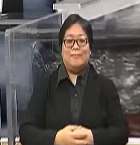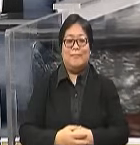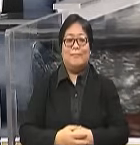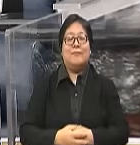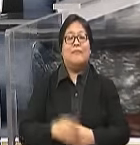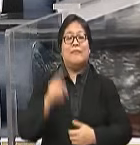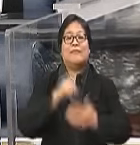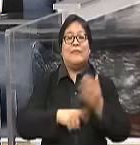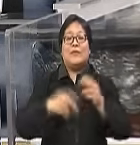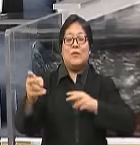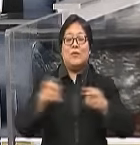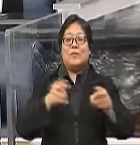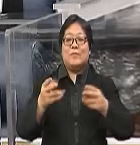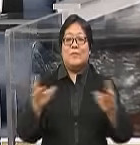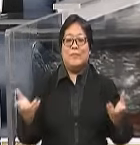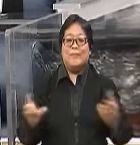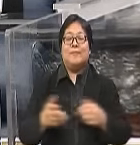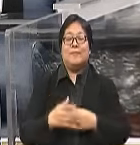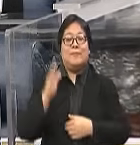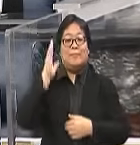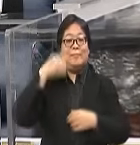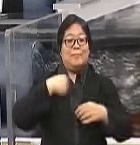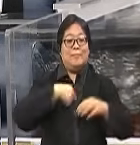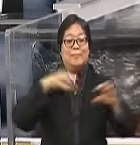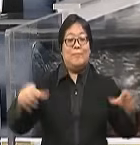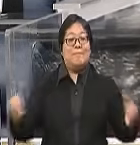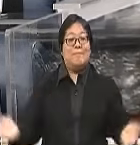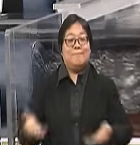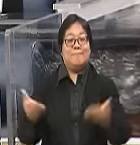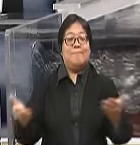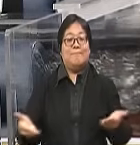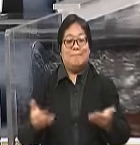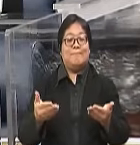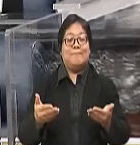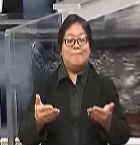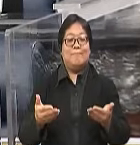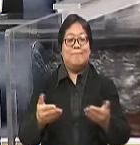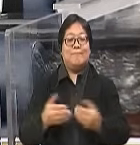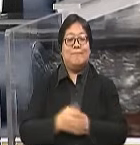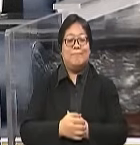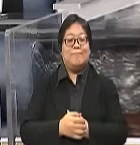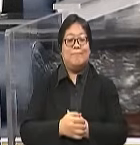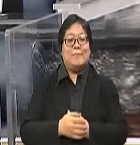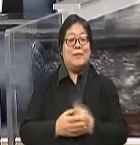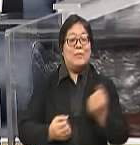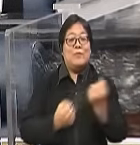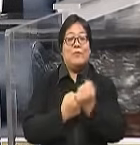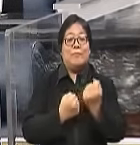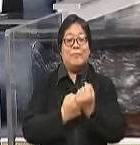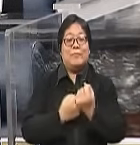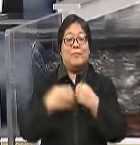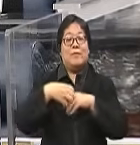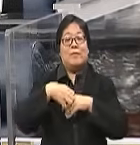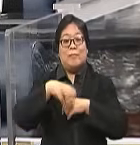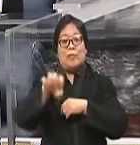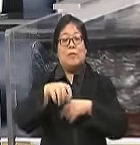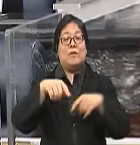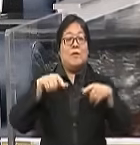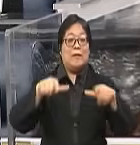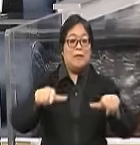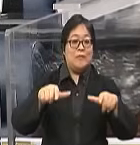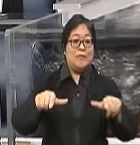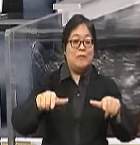terjadi apakah usai yang kita akan lakukan untuk merencakan lagi apa nih constitution ekspor kayu